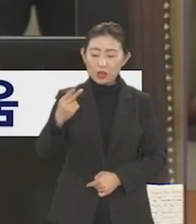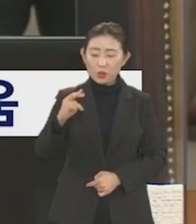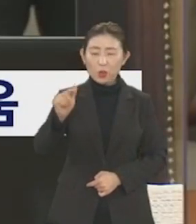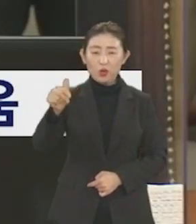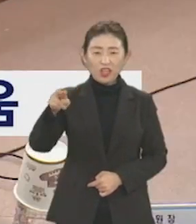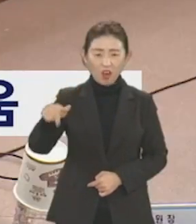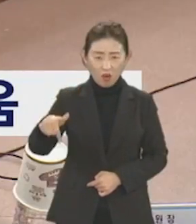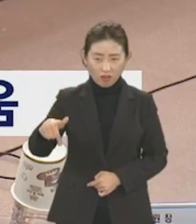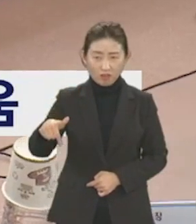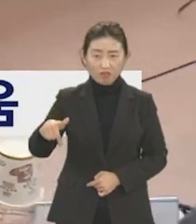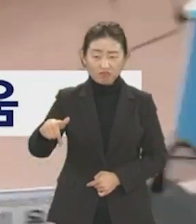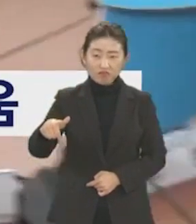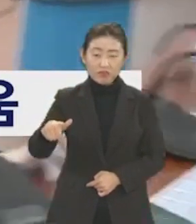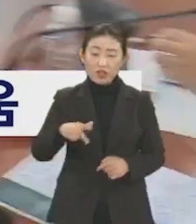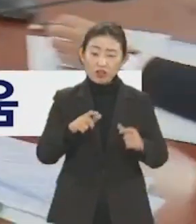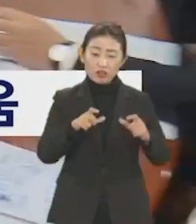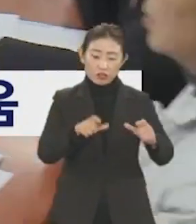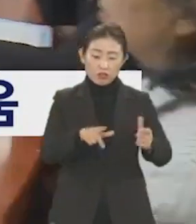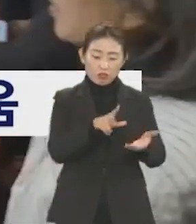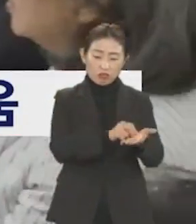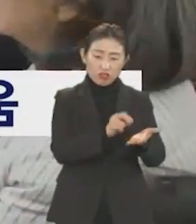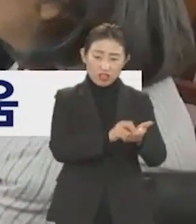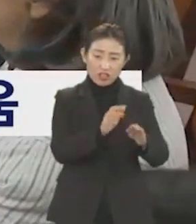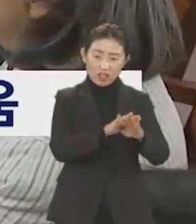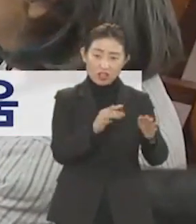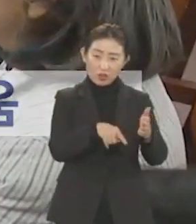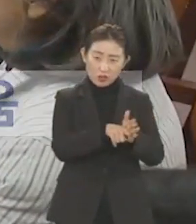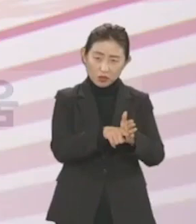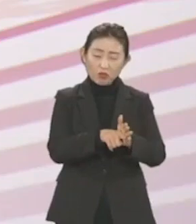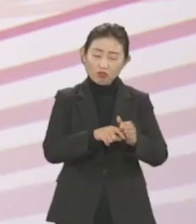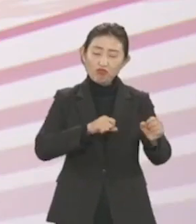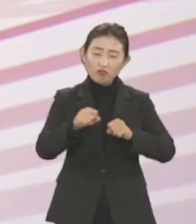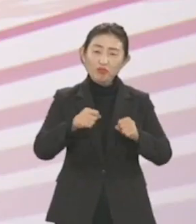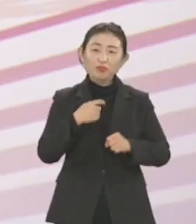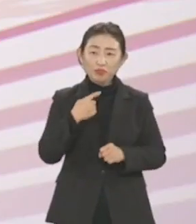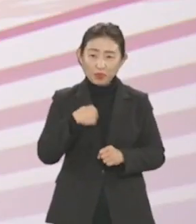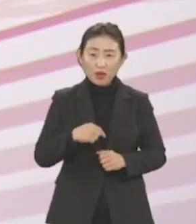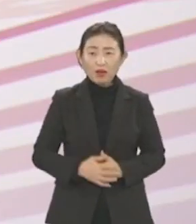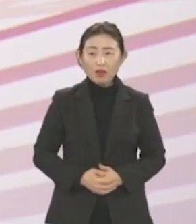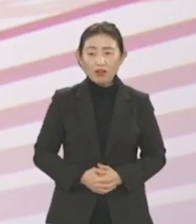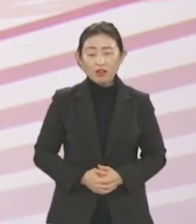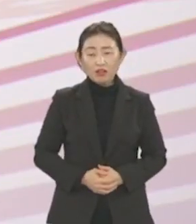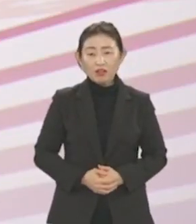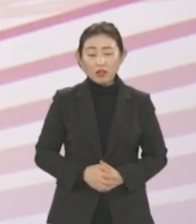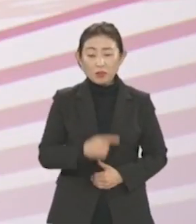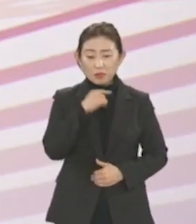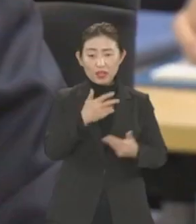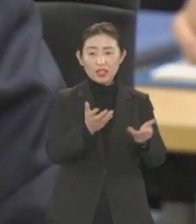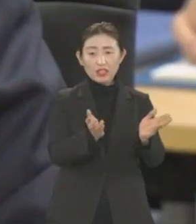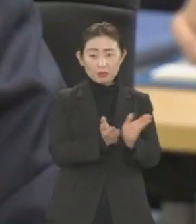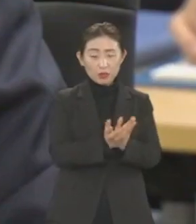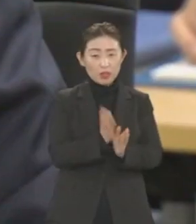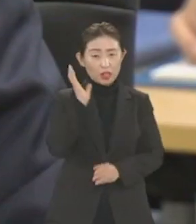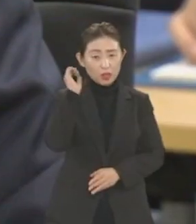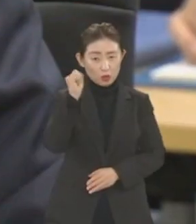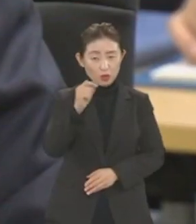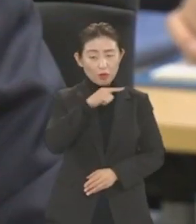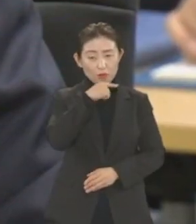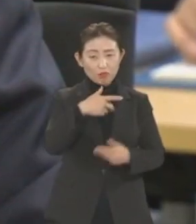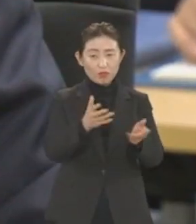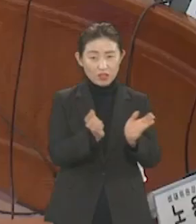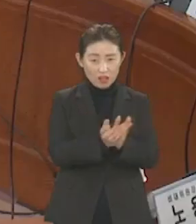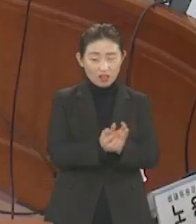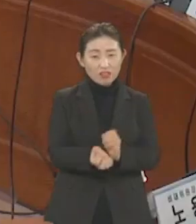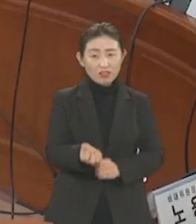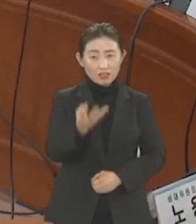등이 포진돼 그동안 지역 현안 해결에 힘을 보탰습니다. 국민의힘은 충청을 기반으로 대선 승리와 단체장을